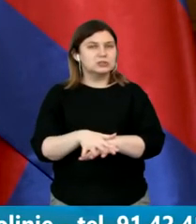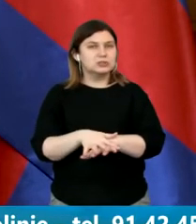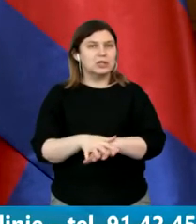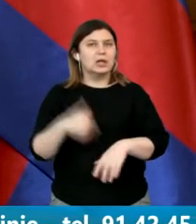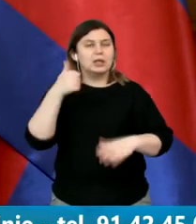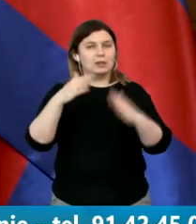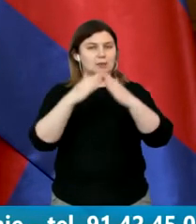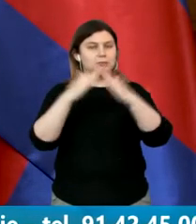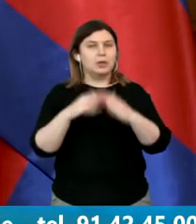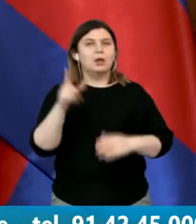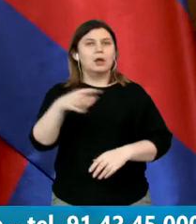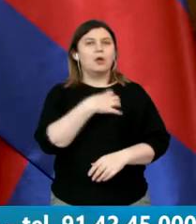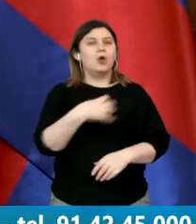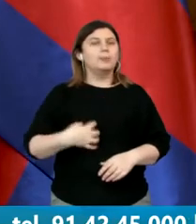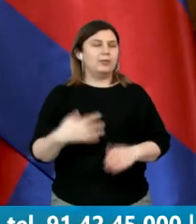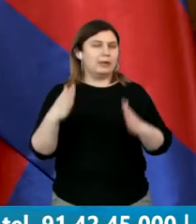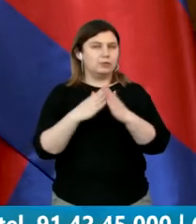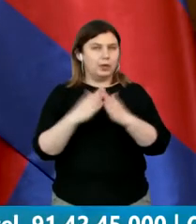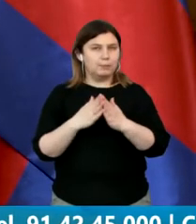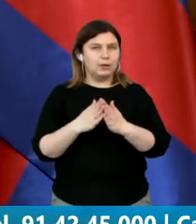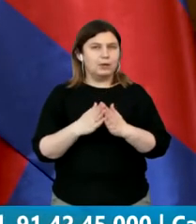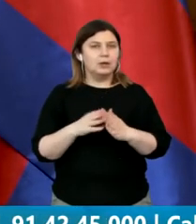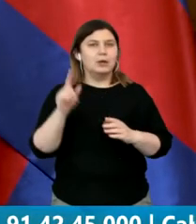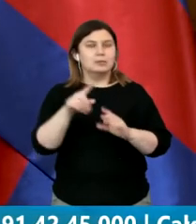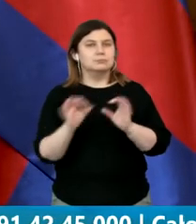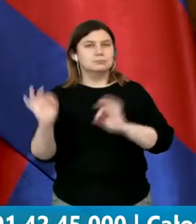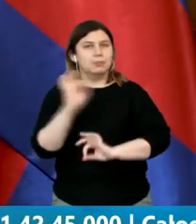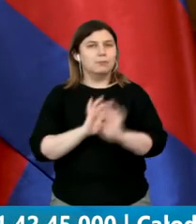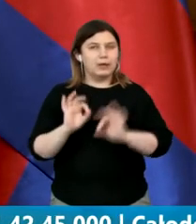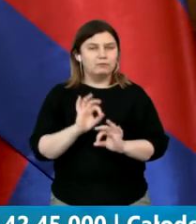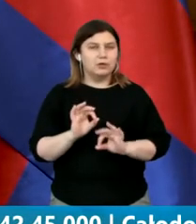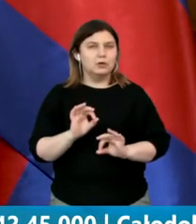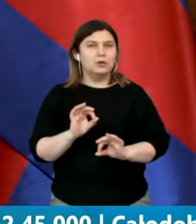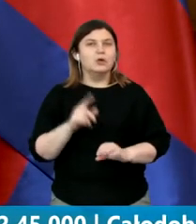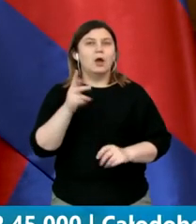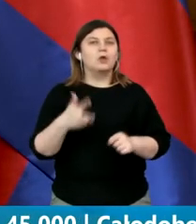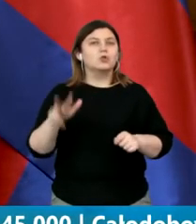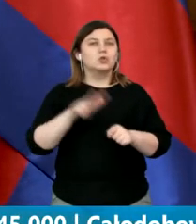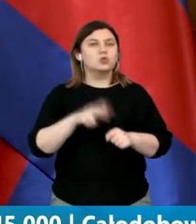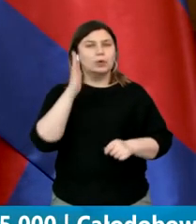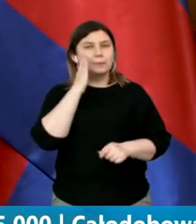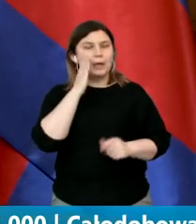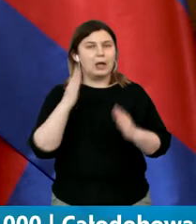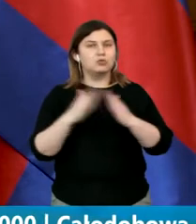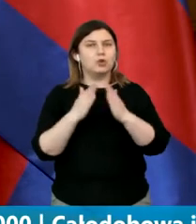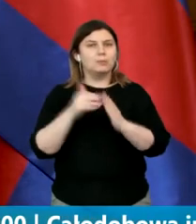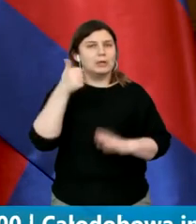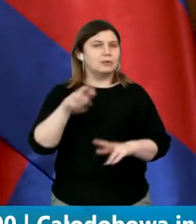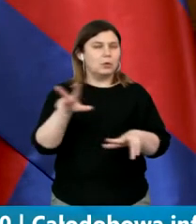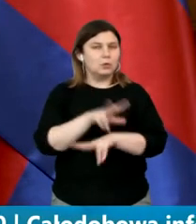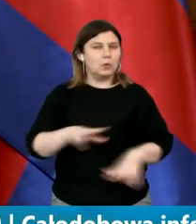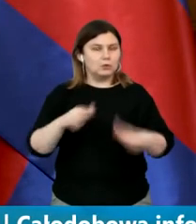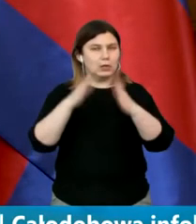jednorodzinnym, który jest od gospodarstwa domowego, z małą modyfikacją, że ci, którzy mieszkają w domach jednorodzinnych,